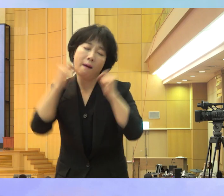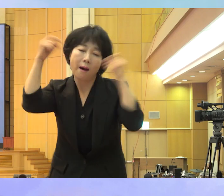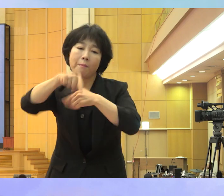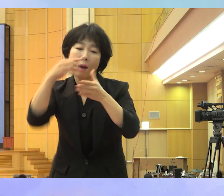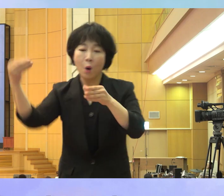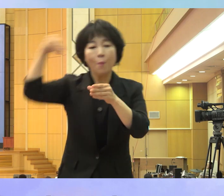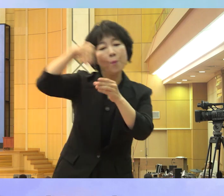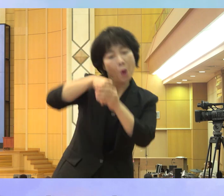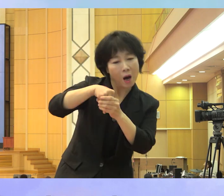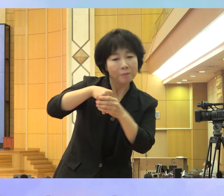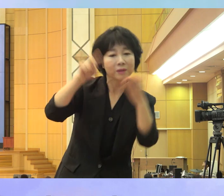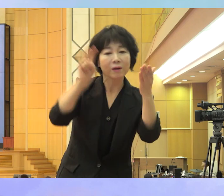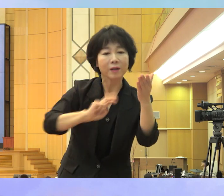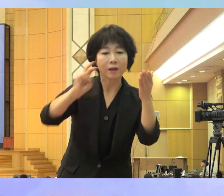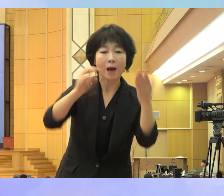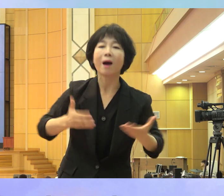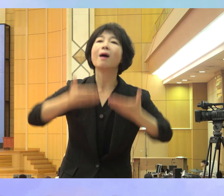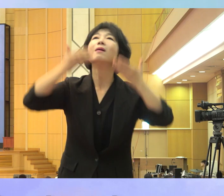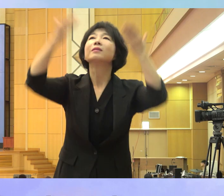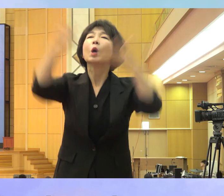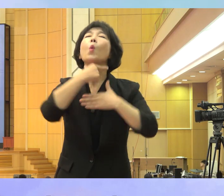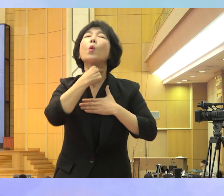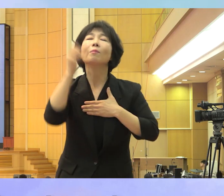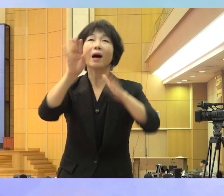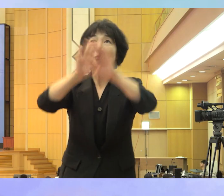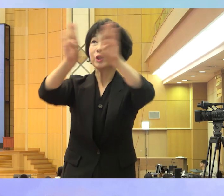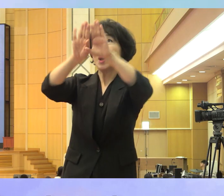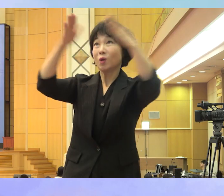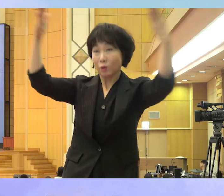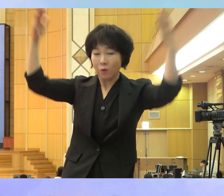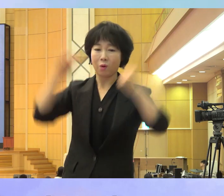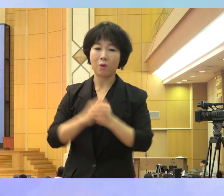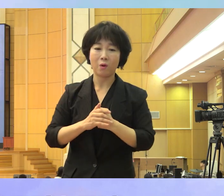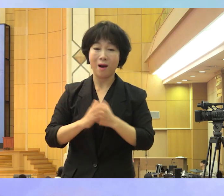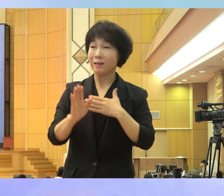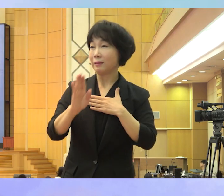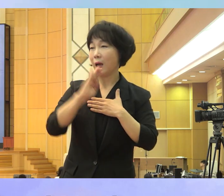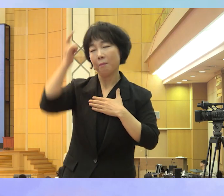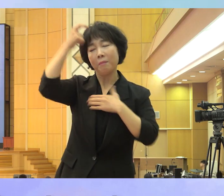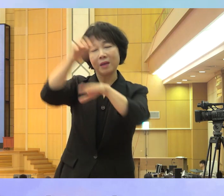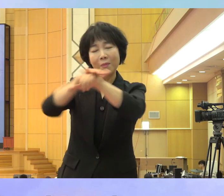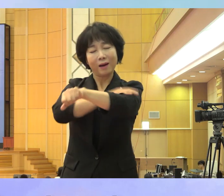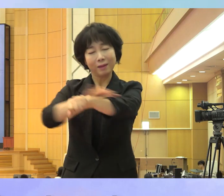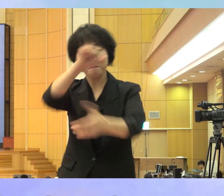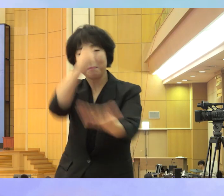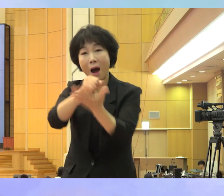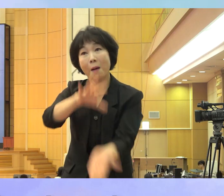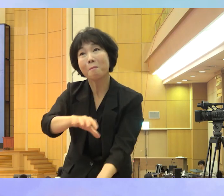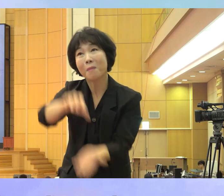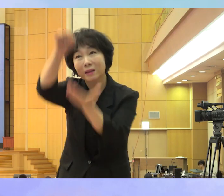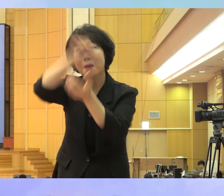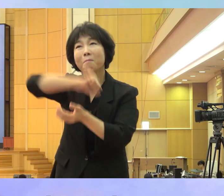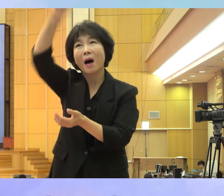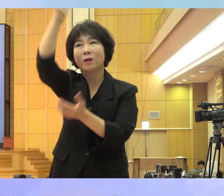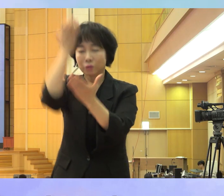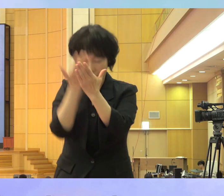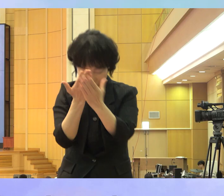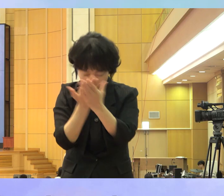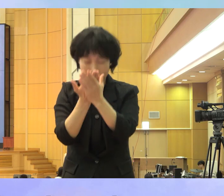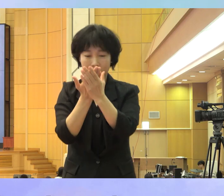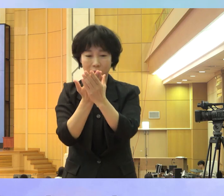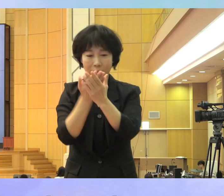애절한 기도와 예배가 하늘 문을 여시고 참 예배가 될 수 있도록 연락하여